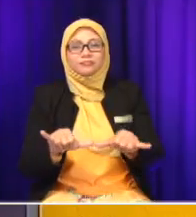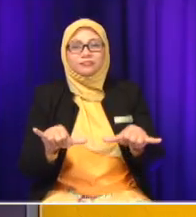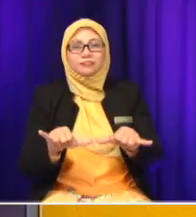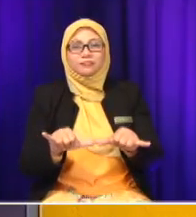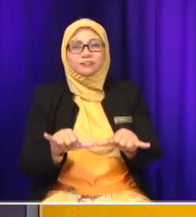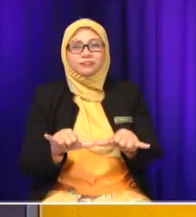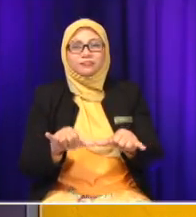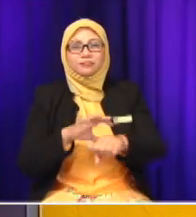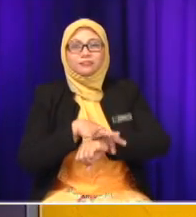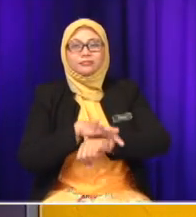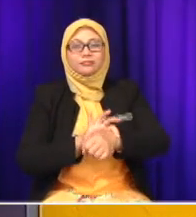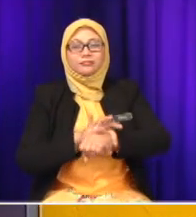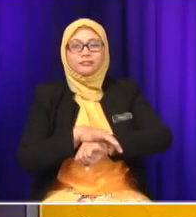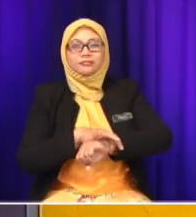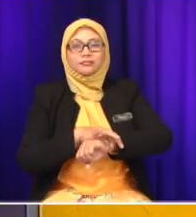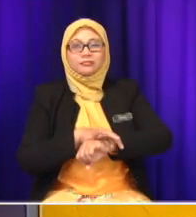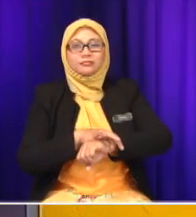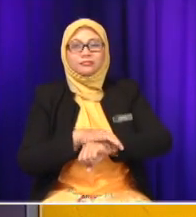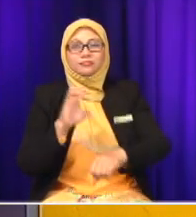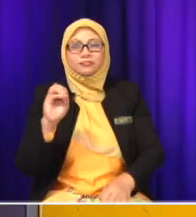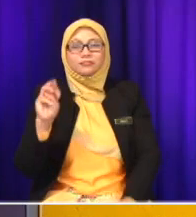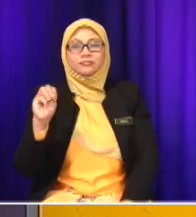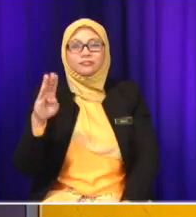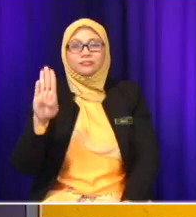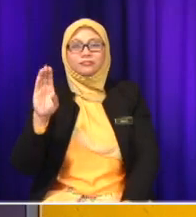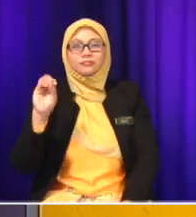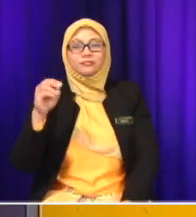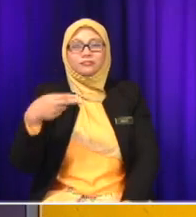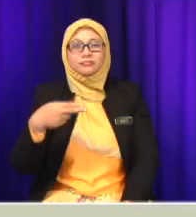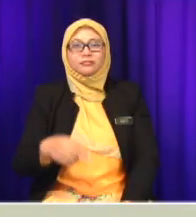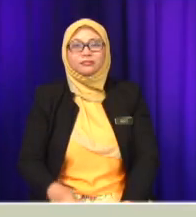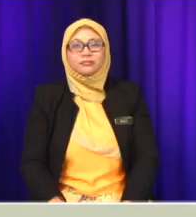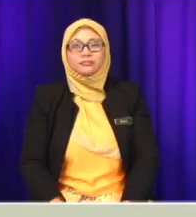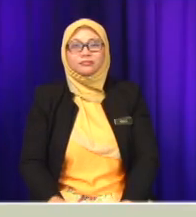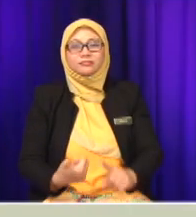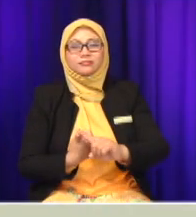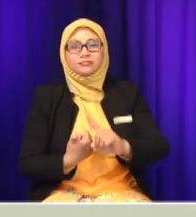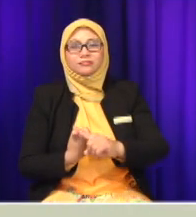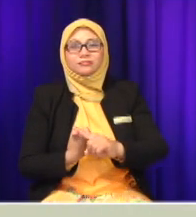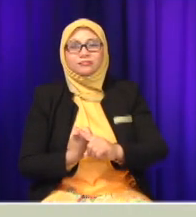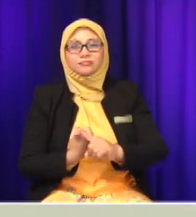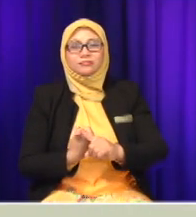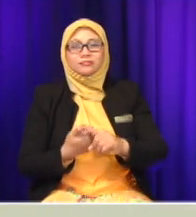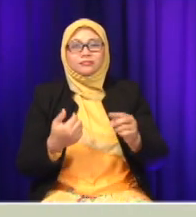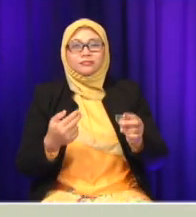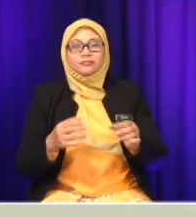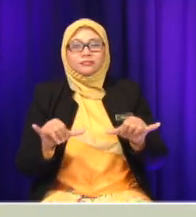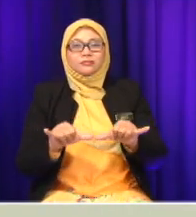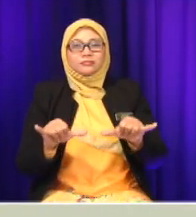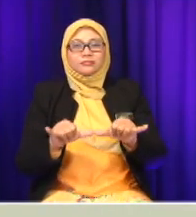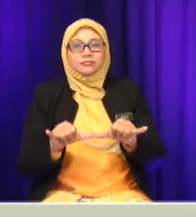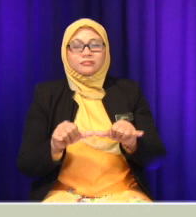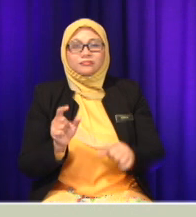gelang gelang omboh baik di sini kita akan lihat yang pertama iaitu mengukur ketebalan pada